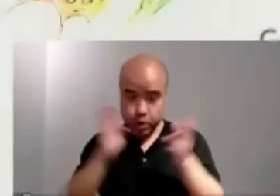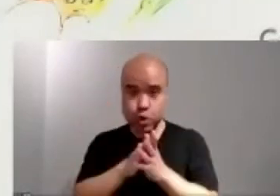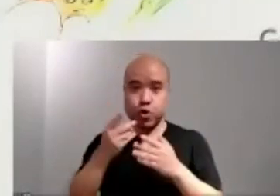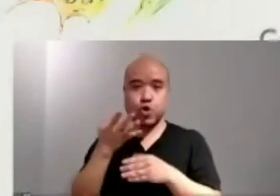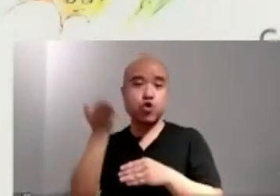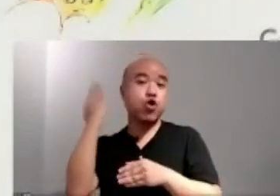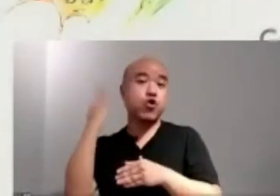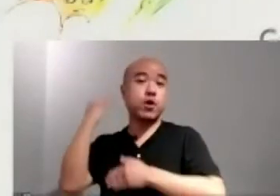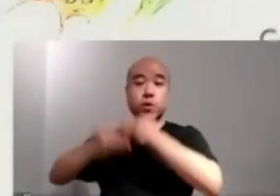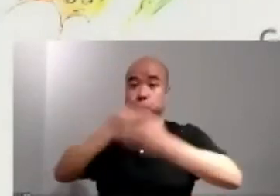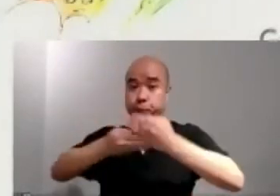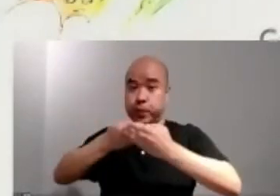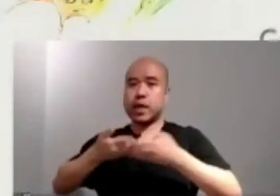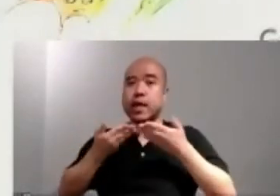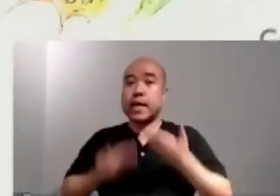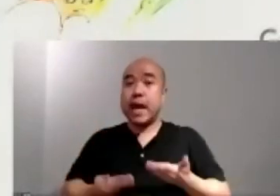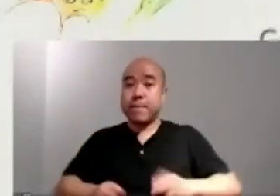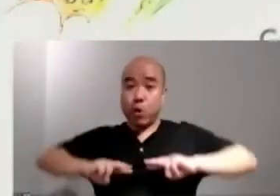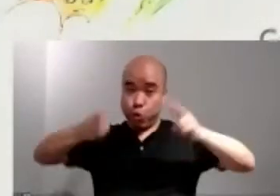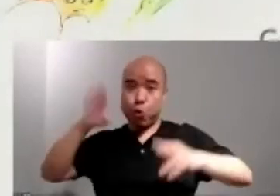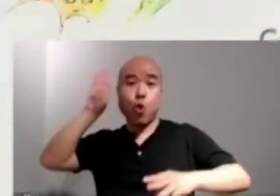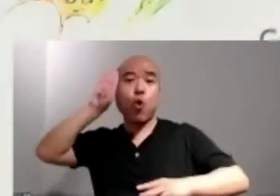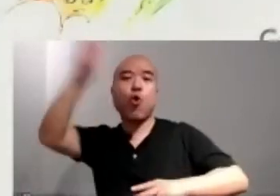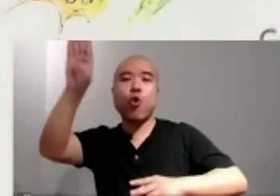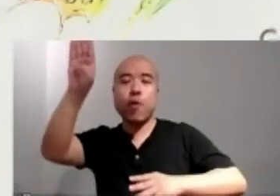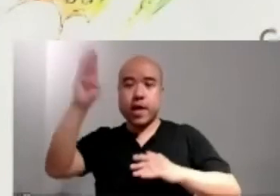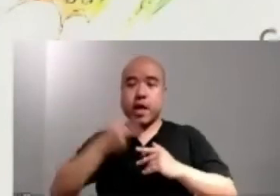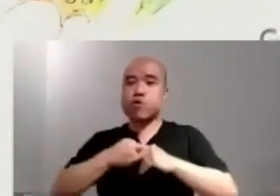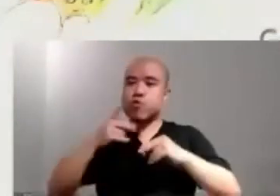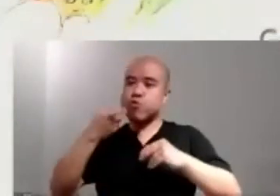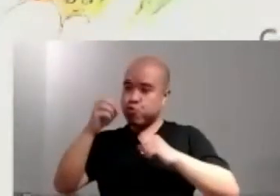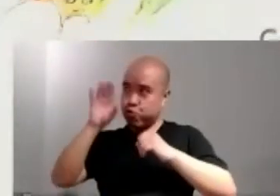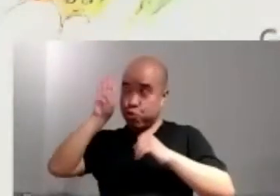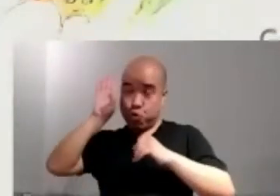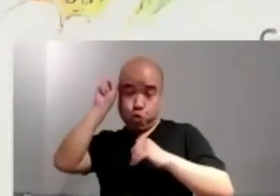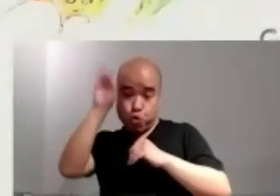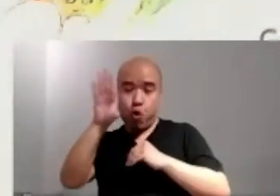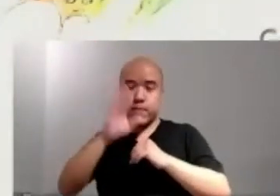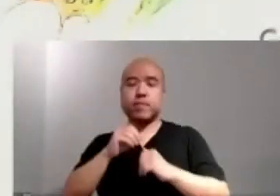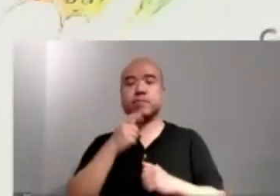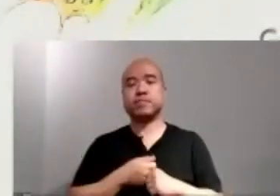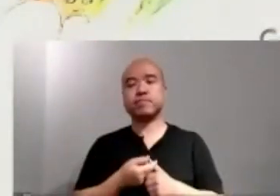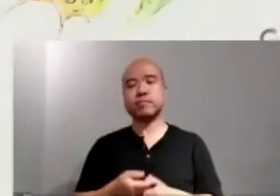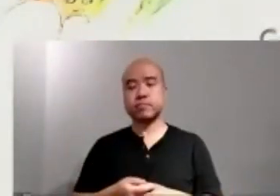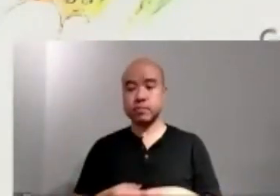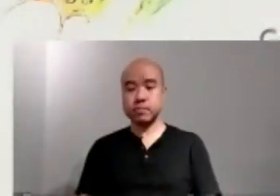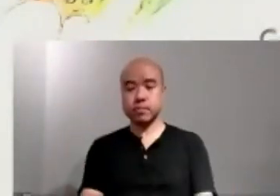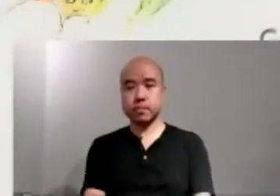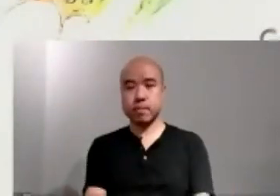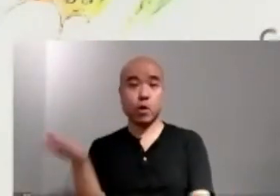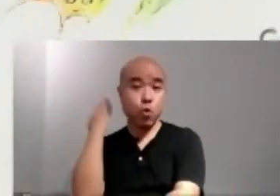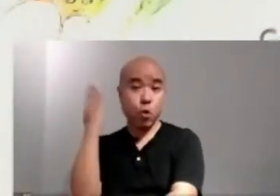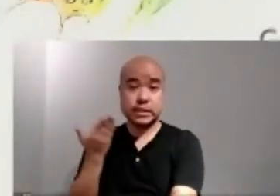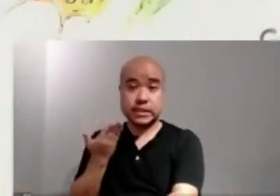天，就是今次社企民間高峰會閉幕禮的主題來的。昨天、今天、明